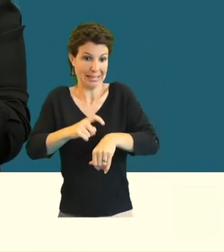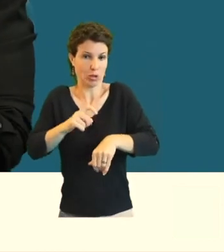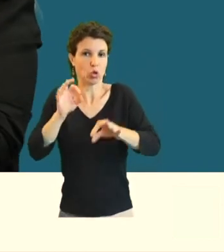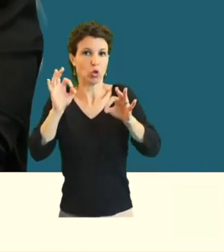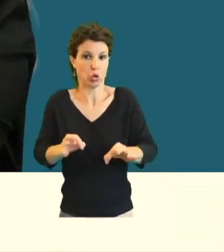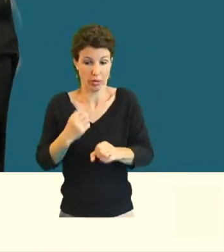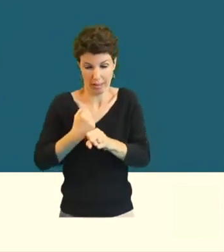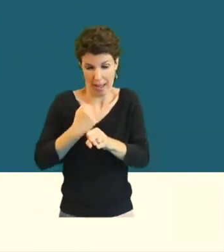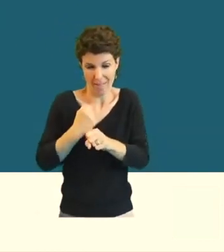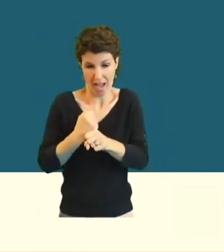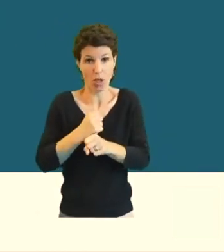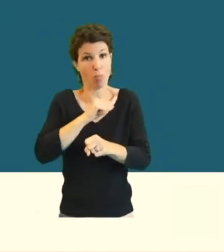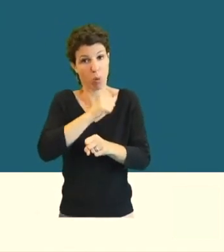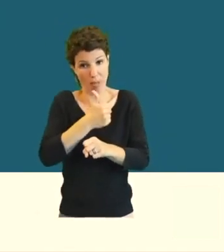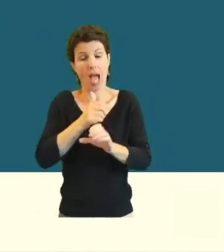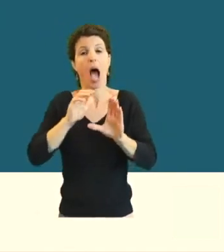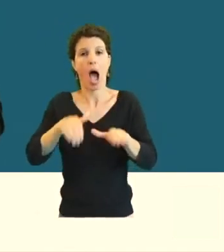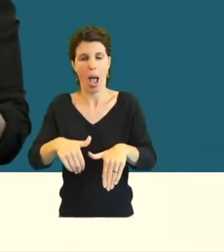travailler avant d'engager de l'argent. Je vous remercie.